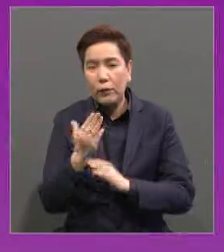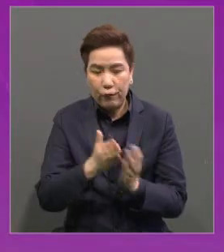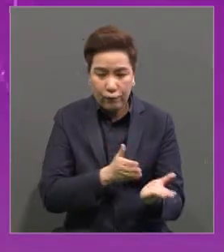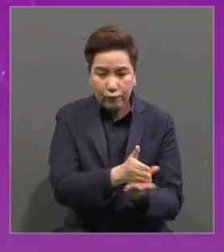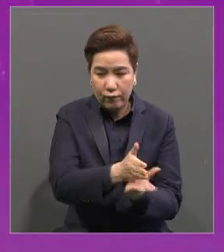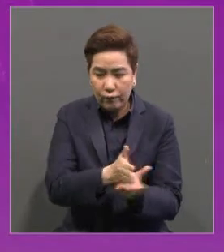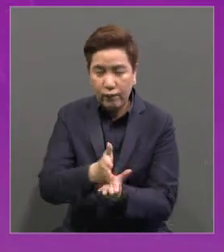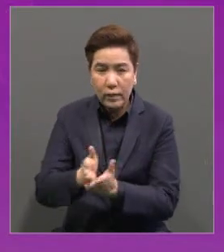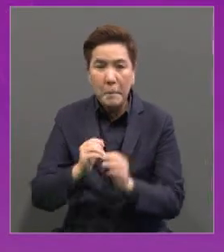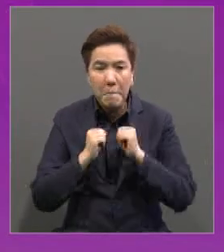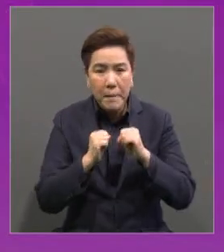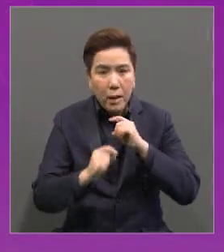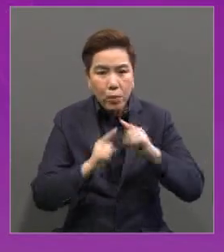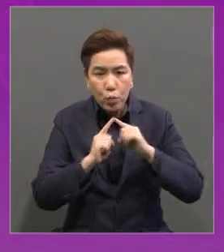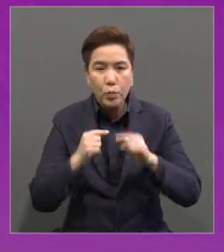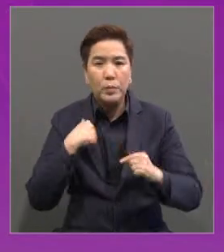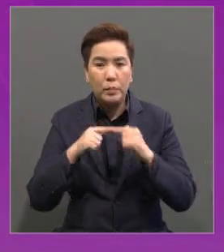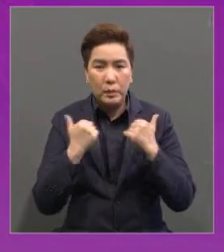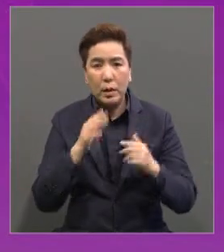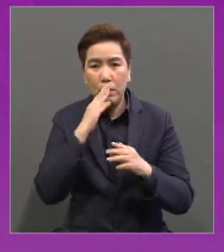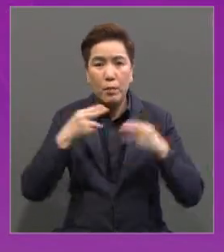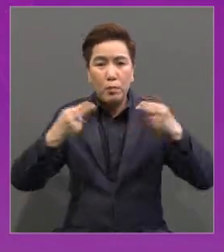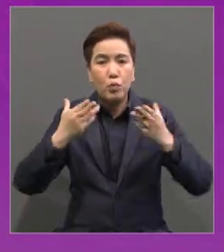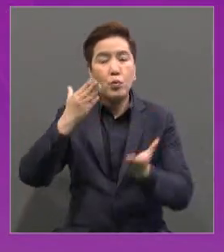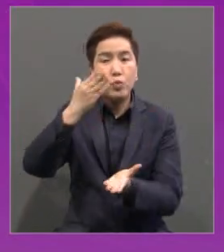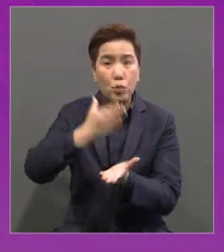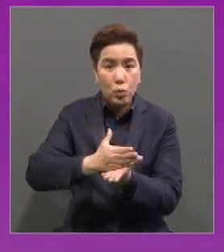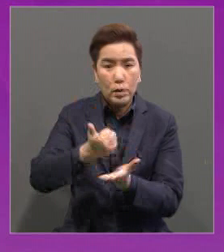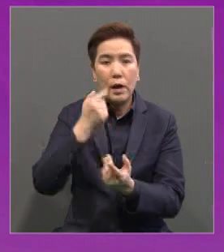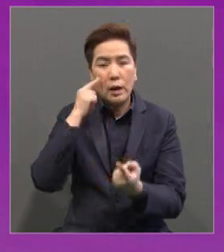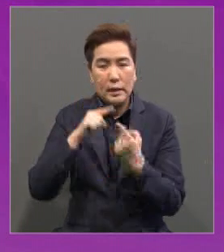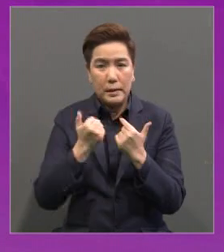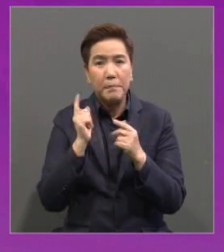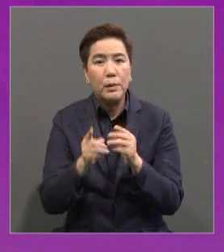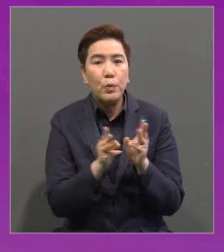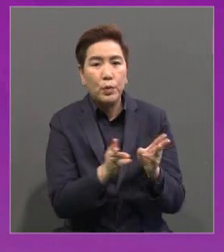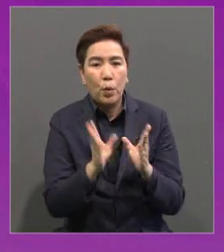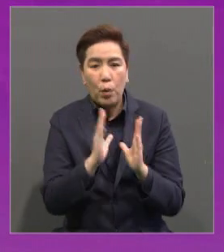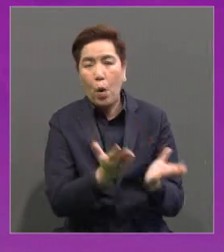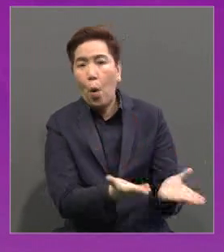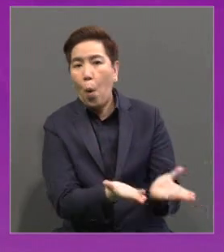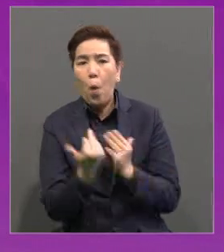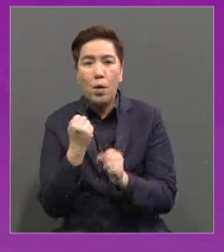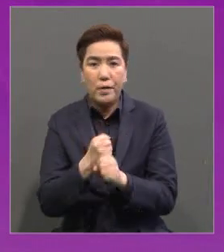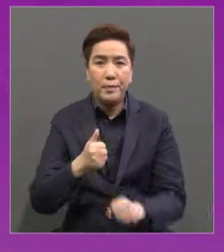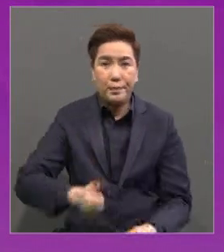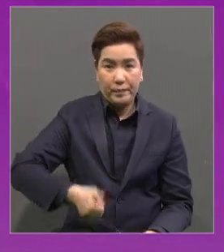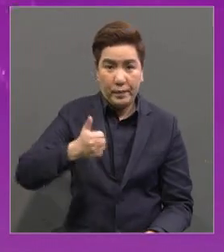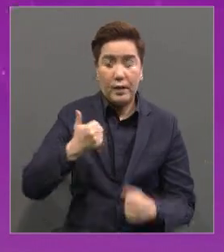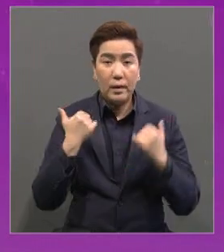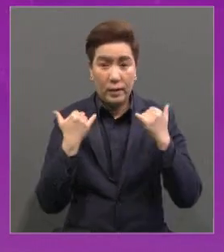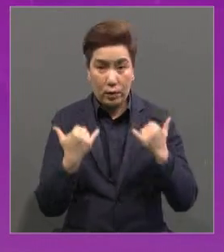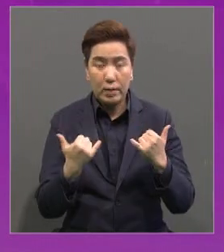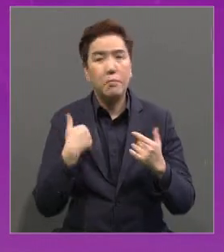ายเนี่ยกำลังพยายามเจรจากันอยู่นะคะหากมีการหยุดยิงชั่วคราวเนี่ยก็อาจจะเป็นช่องทางลำเลียงตัวประกันออกมาได้ซึ่งณขณะ